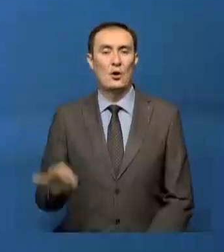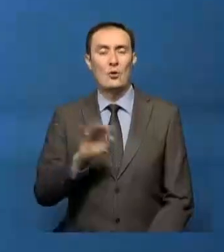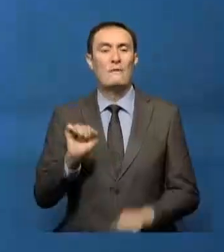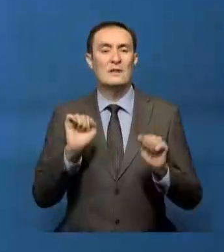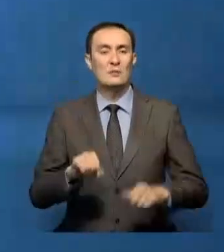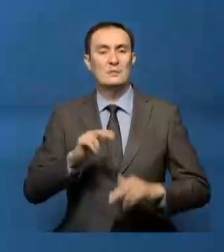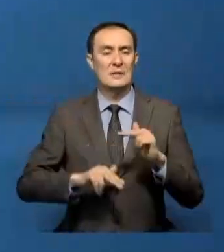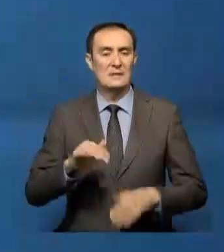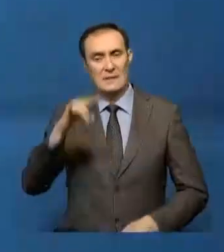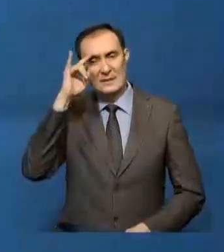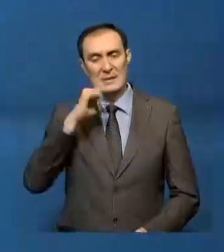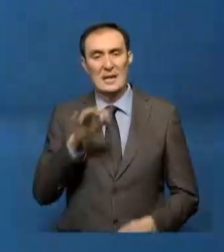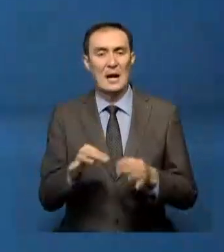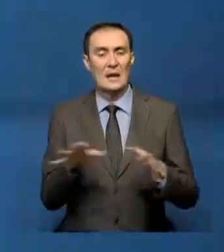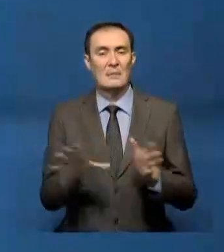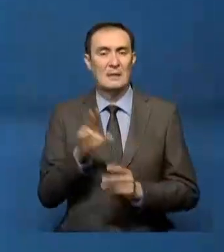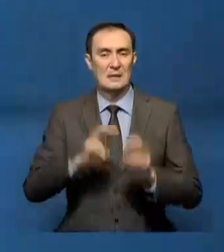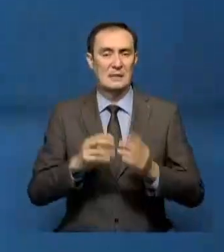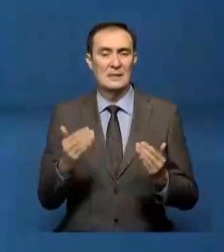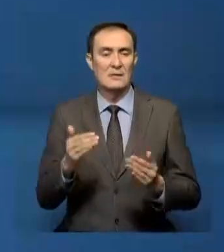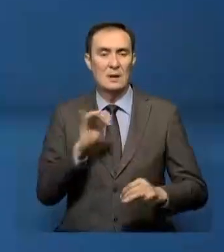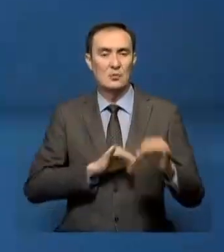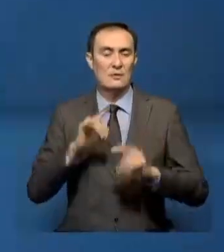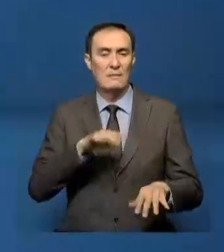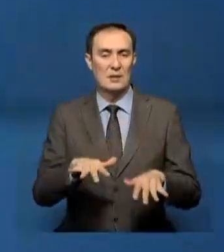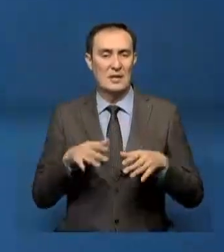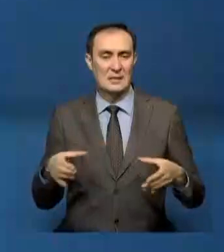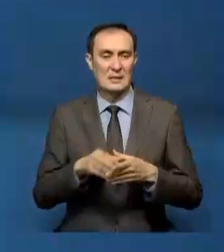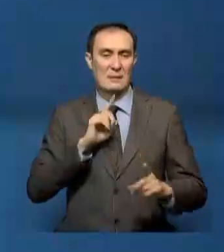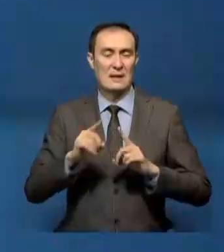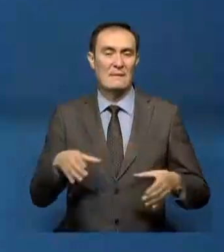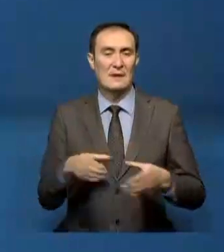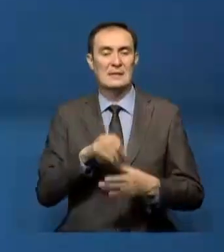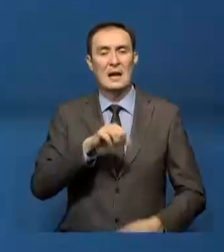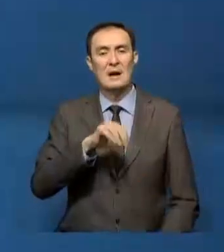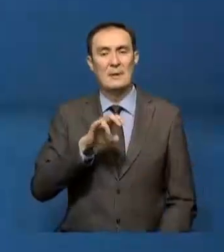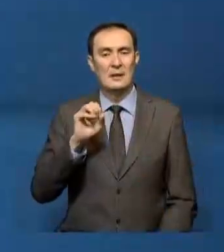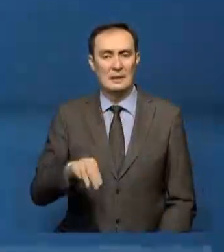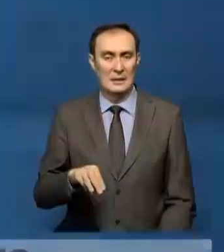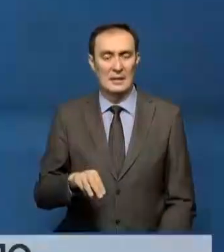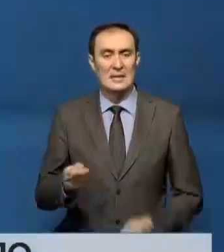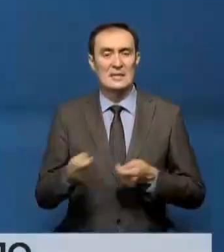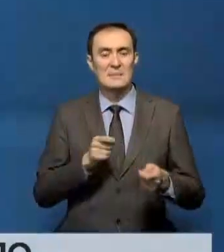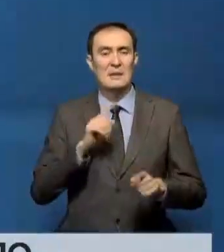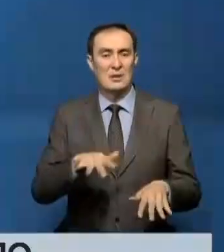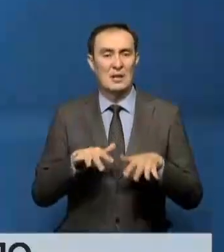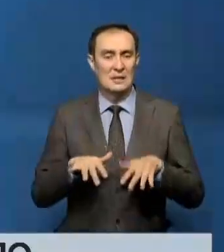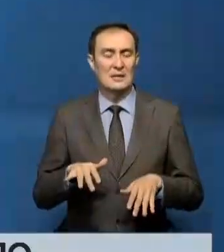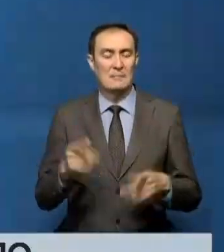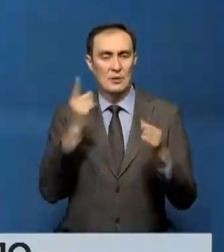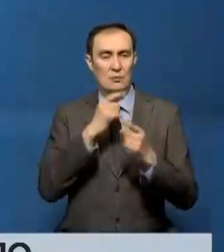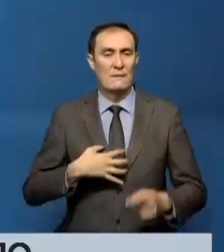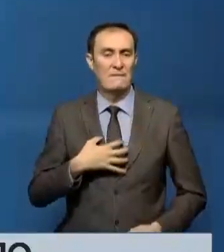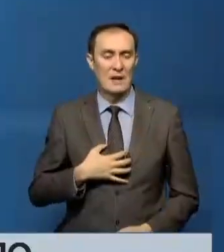О возможном строительстве в Казахстане атомной электростанции говорили сегодня в Мажилисе на собрании фракции партии «Аманат». Спикер Мажилиса особо